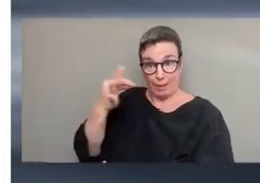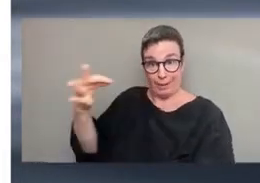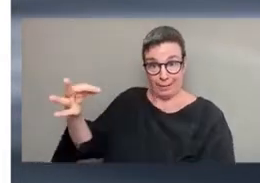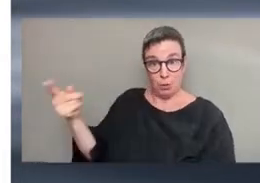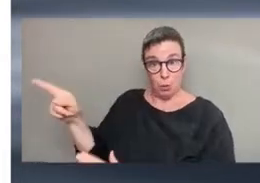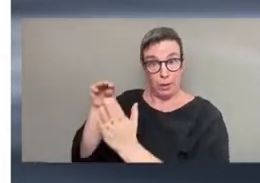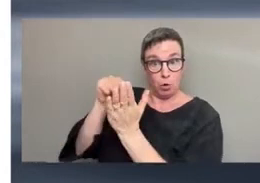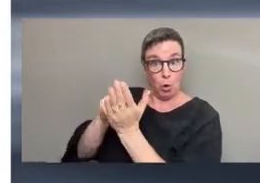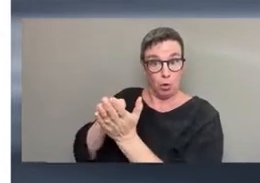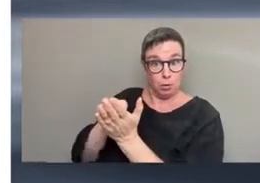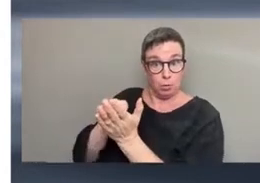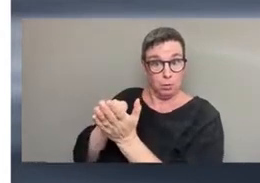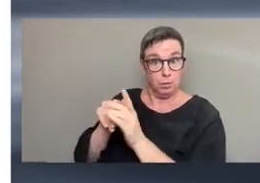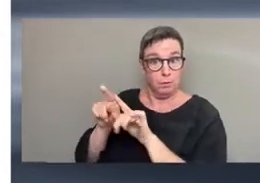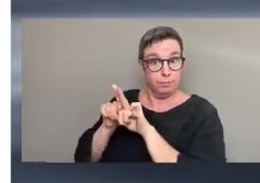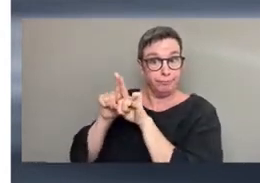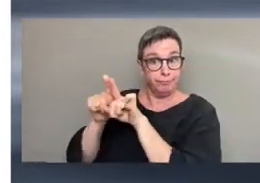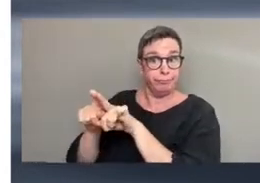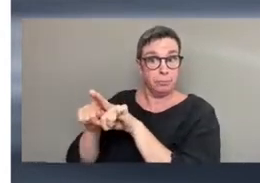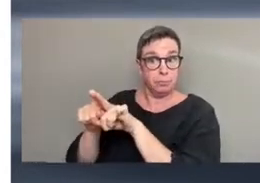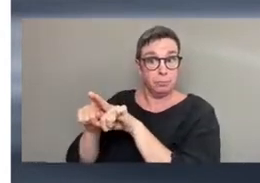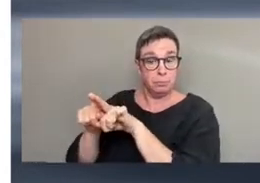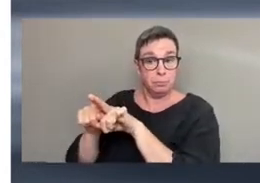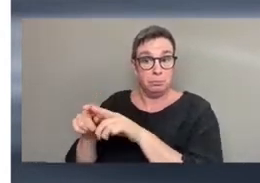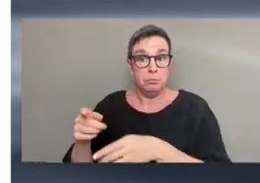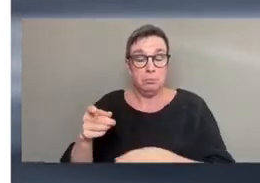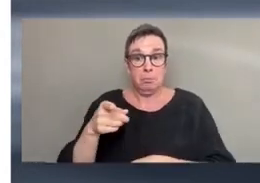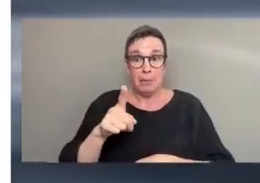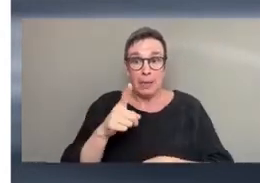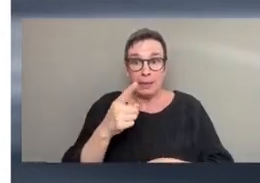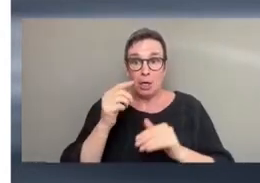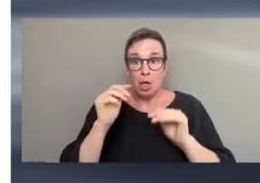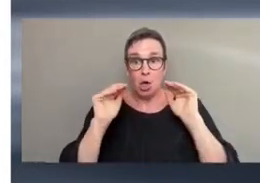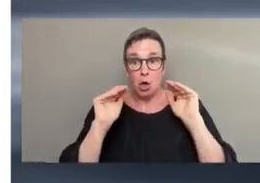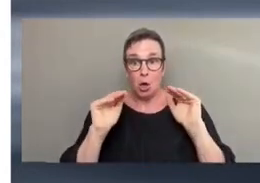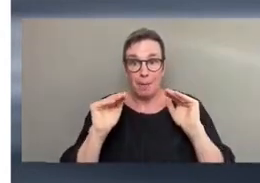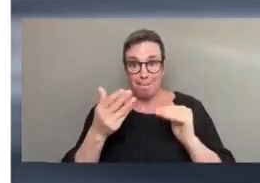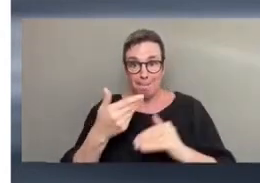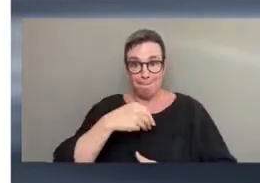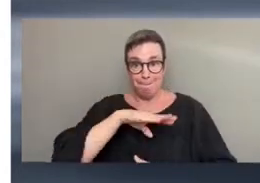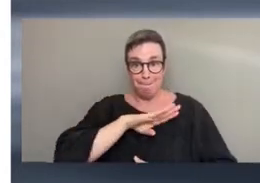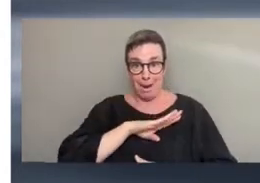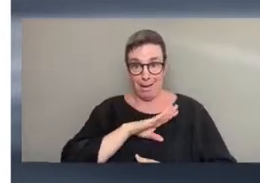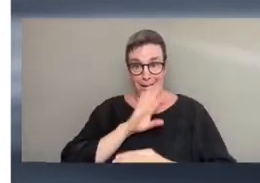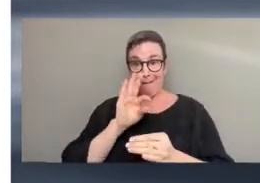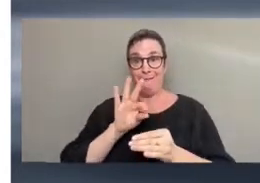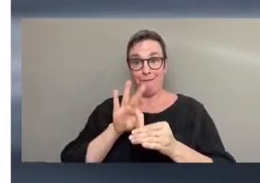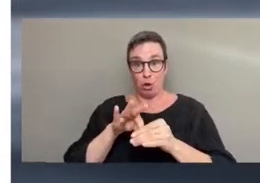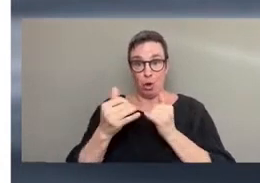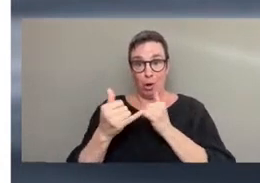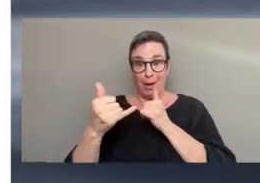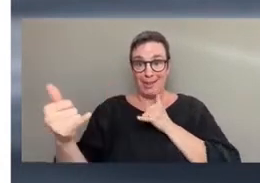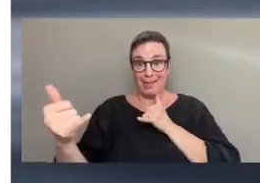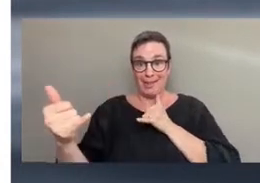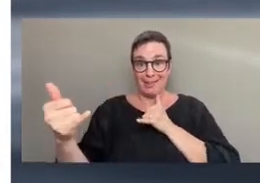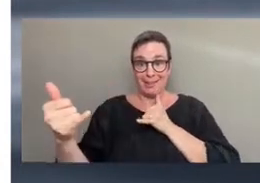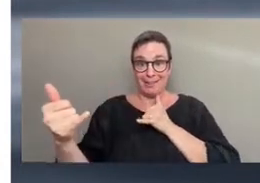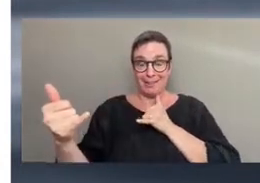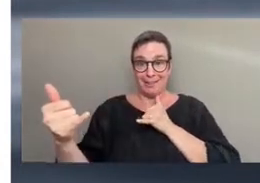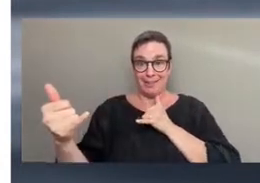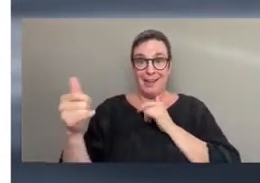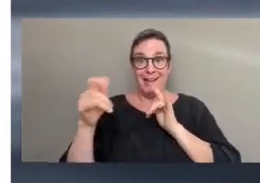voter. Mais ceci dit, le fait d'avoir un vote électronique, d'avoir